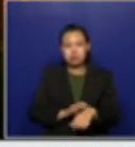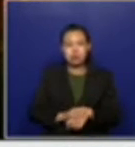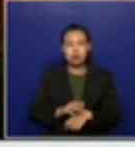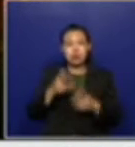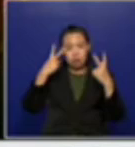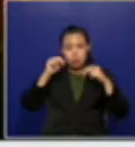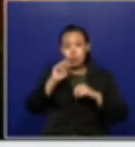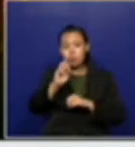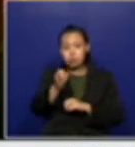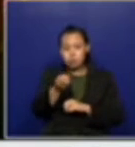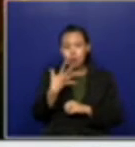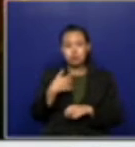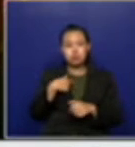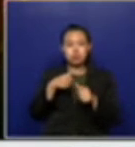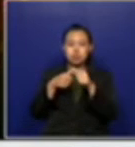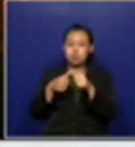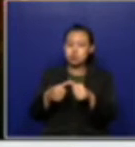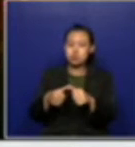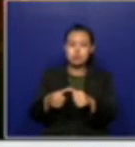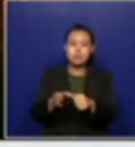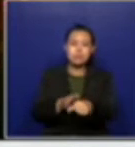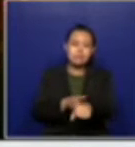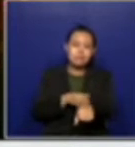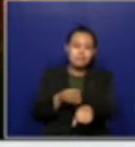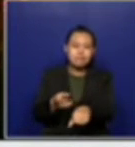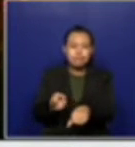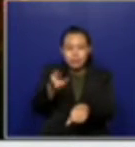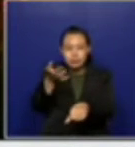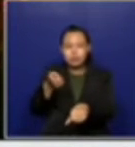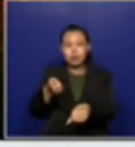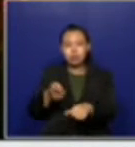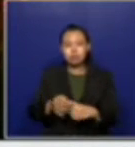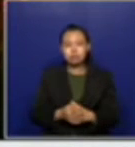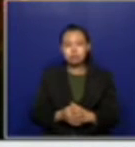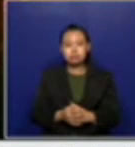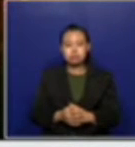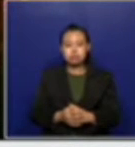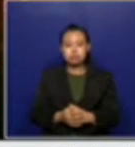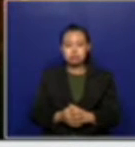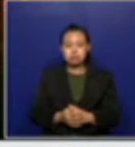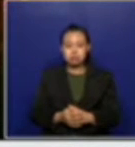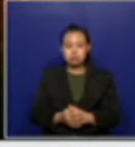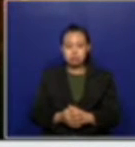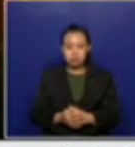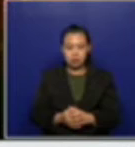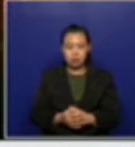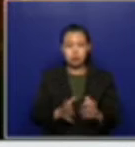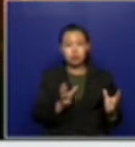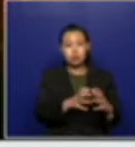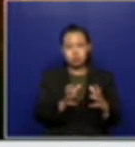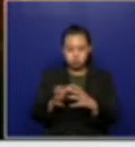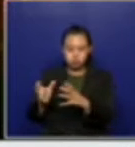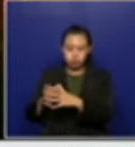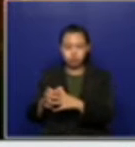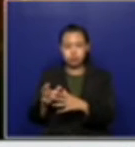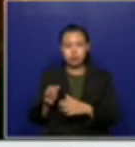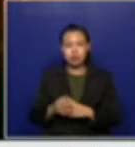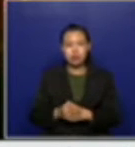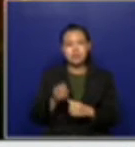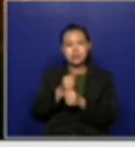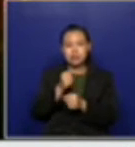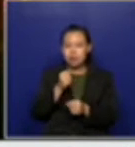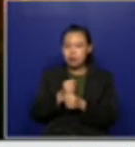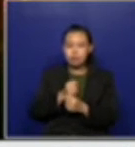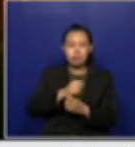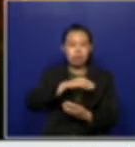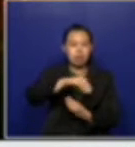ใช้เวลานานเป็นอย่างยิ่งมีการจัดตั้งคณะกรรมการหลายชุดเพื่อซื้อเวลาเปรียบเสมือนกับการพายเรือในอ่าง